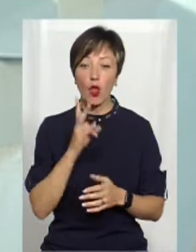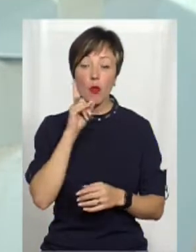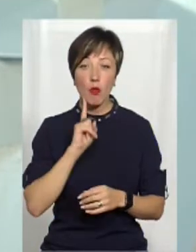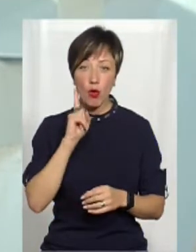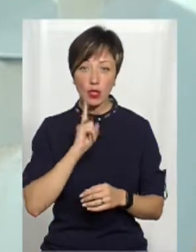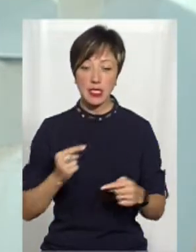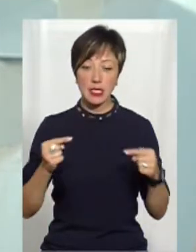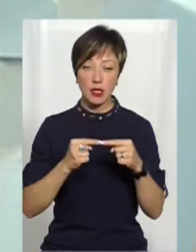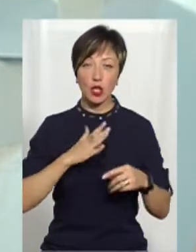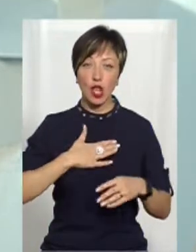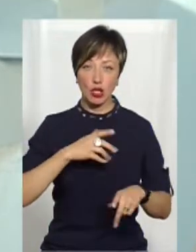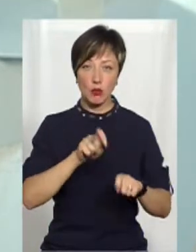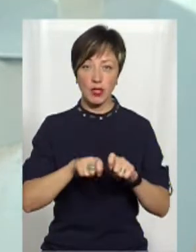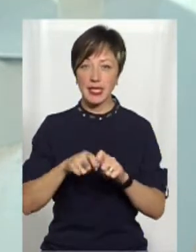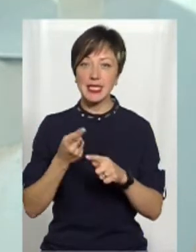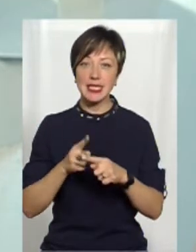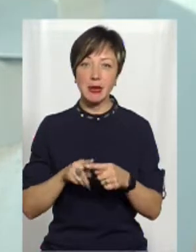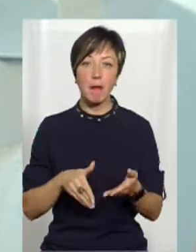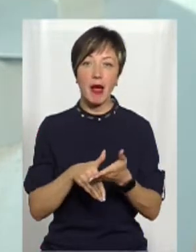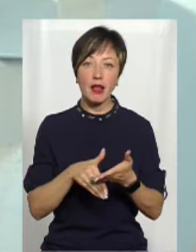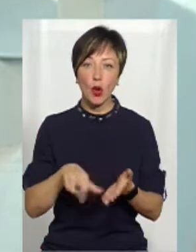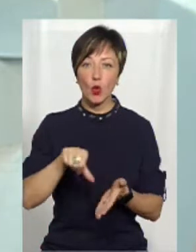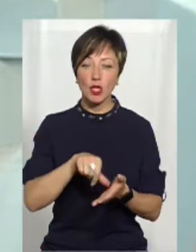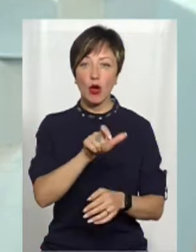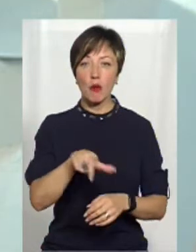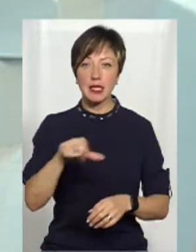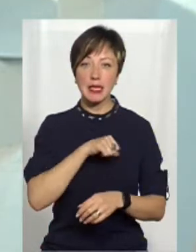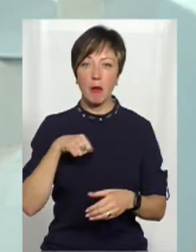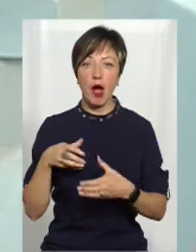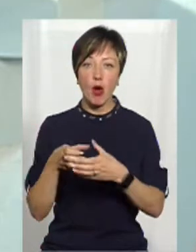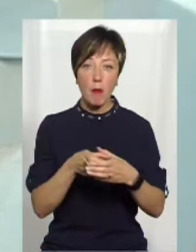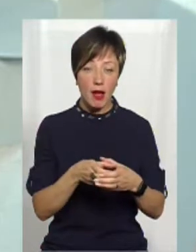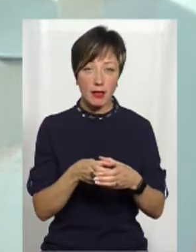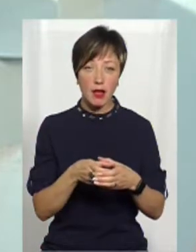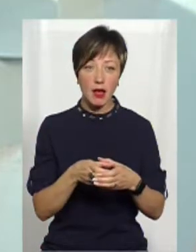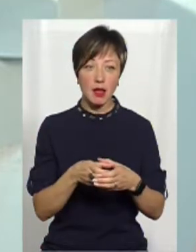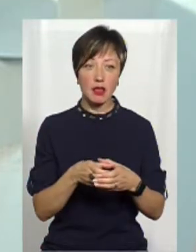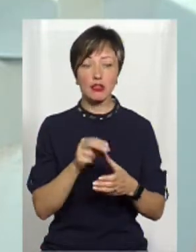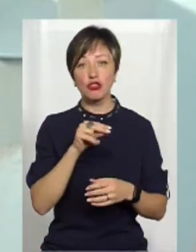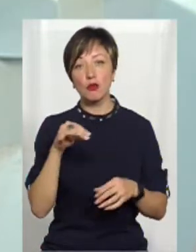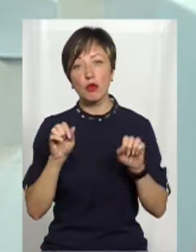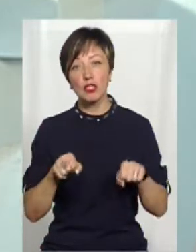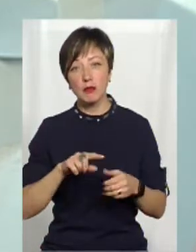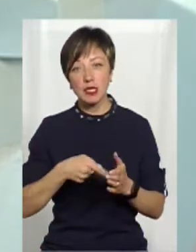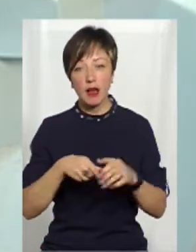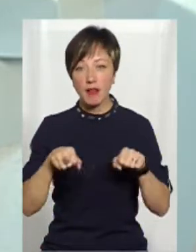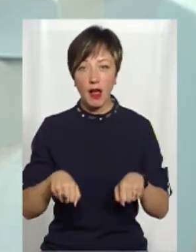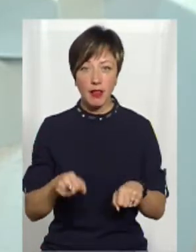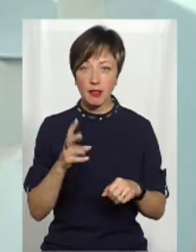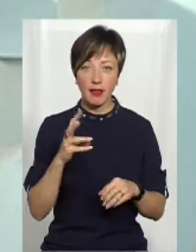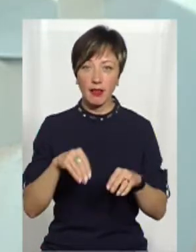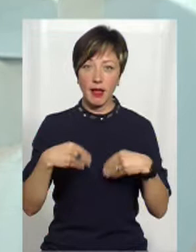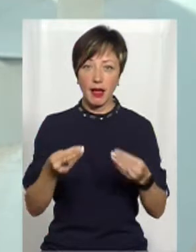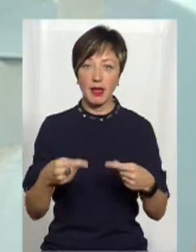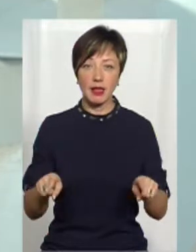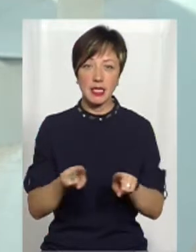з нашим моніторингом, ці інструменти участі громадян сама громада чи можливо, міська влада не